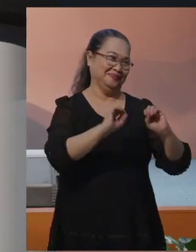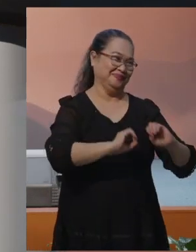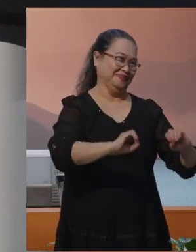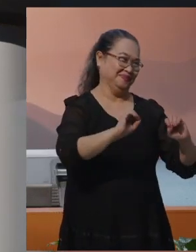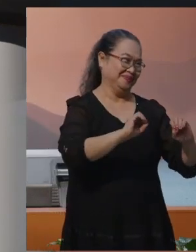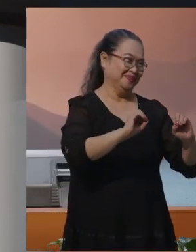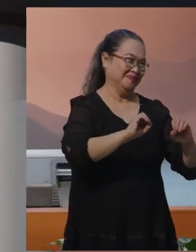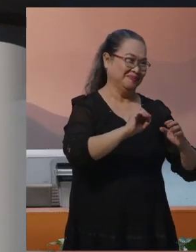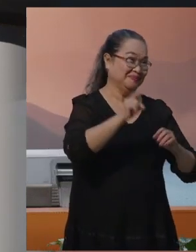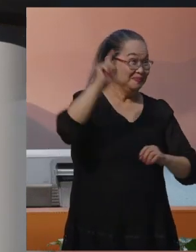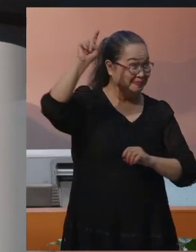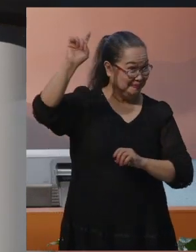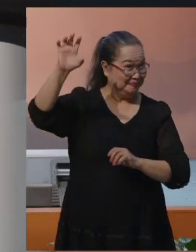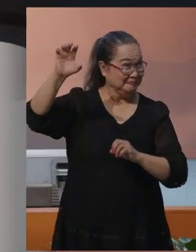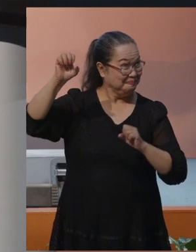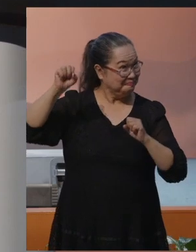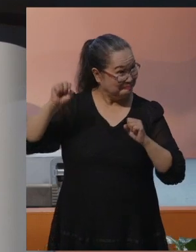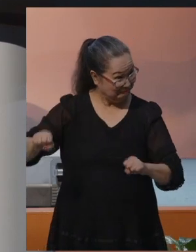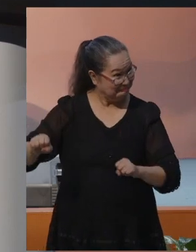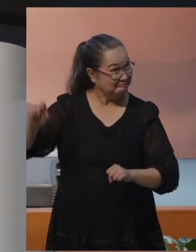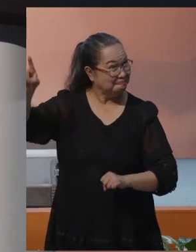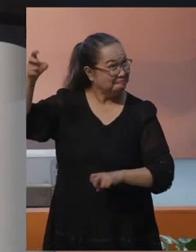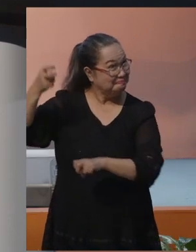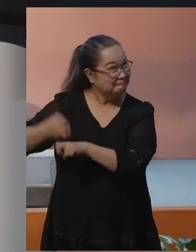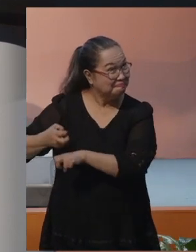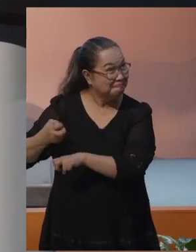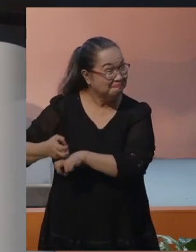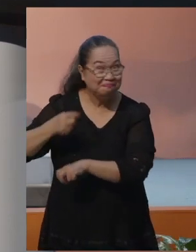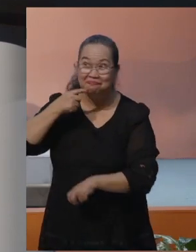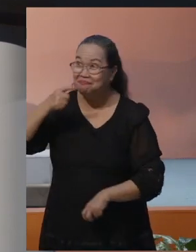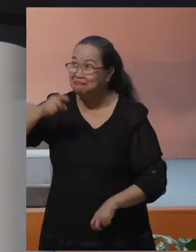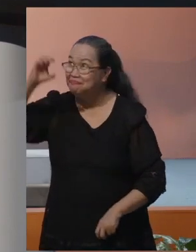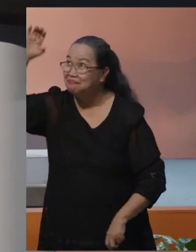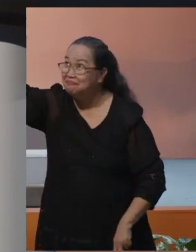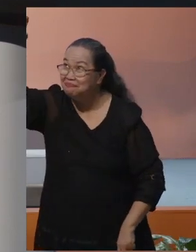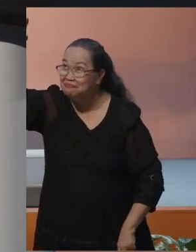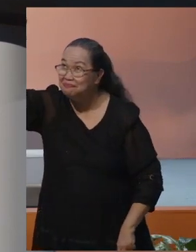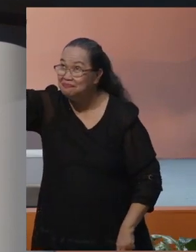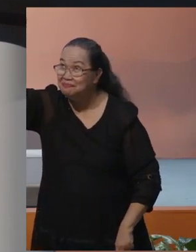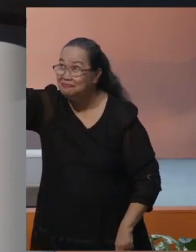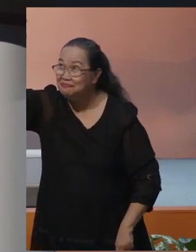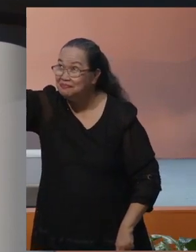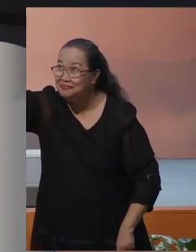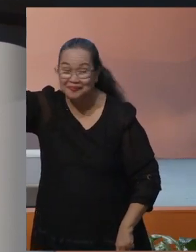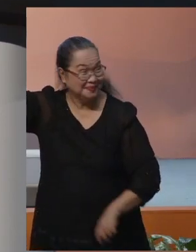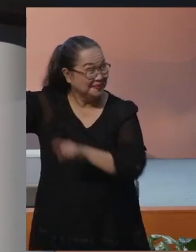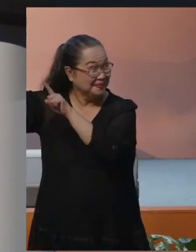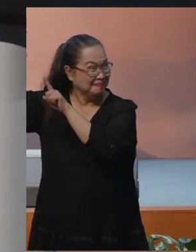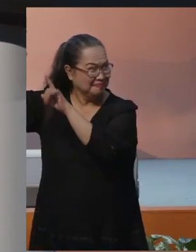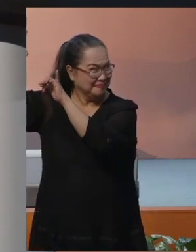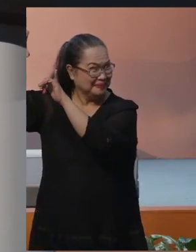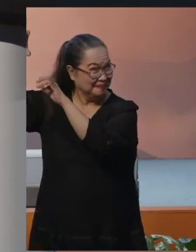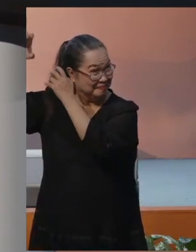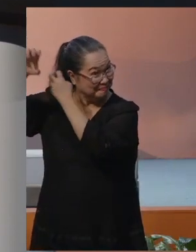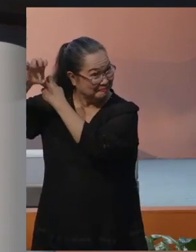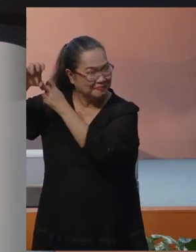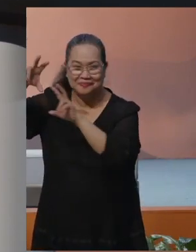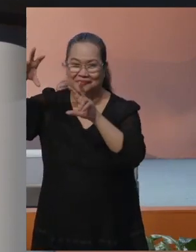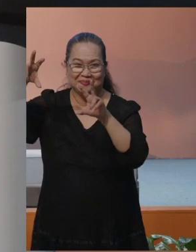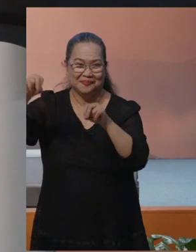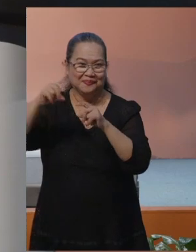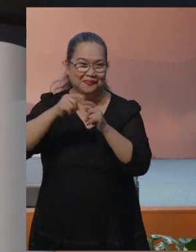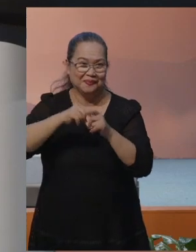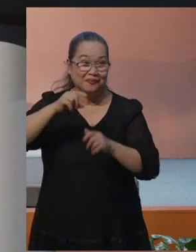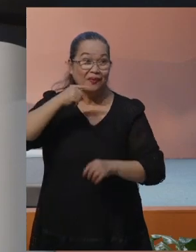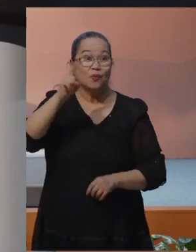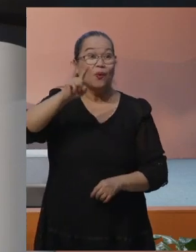Is anything too difficult for Him? No? So ano nangyari? Gumawa ng paraan ng Diyos upang hindi lumubog